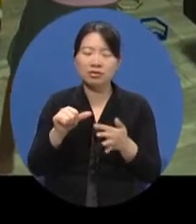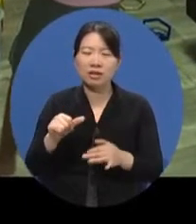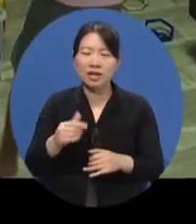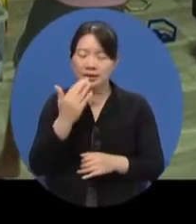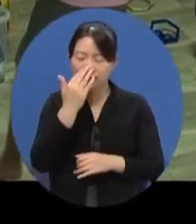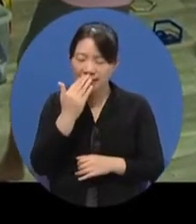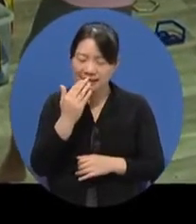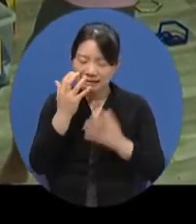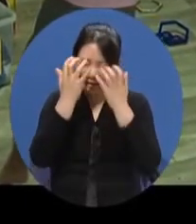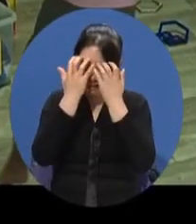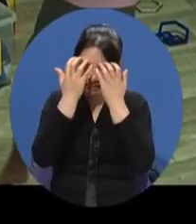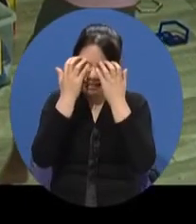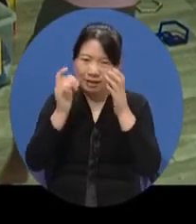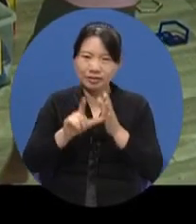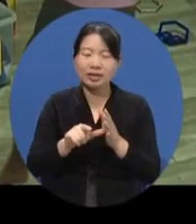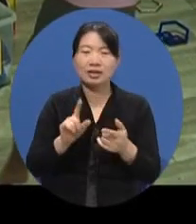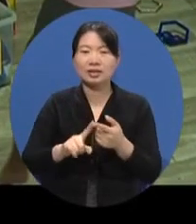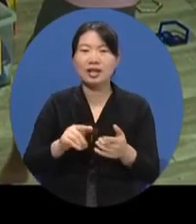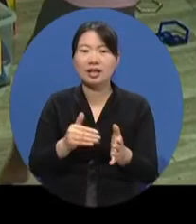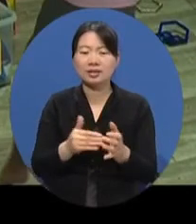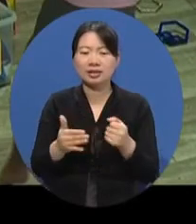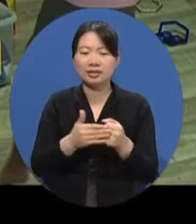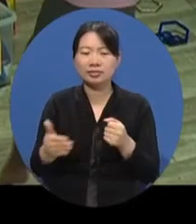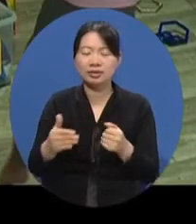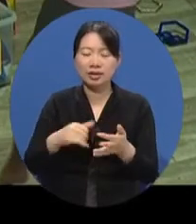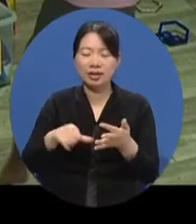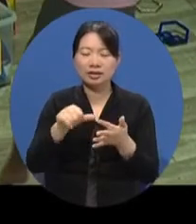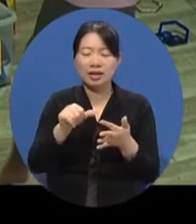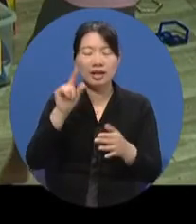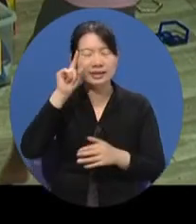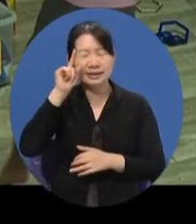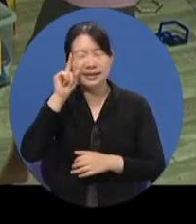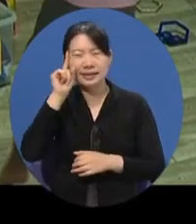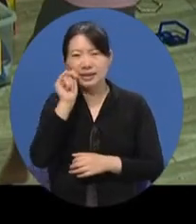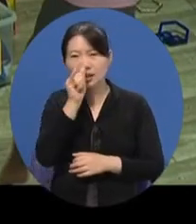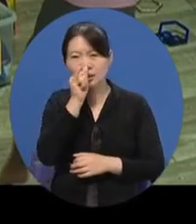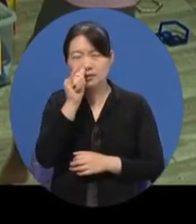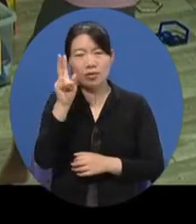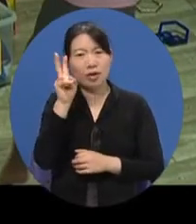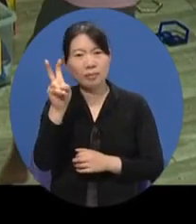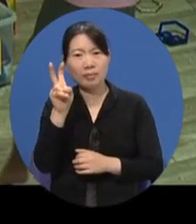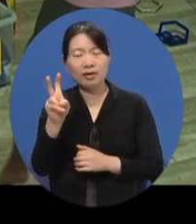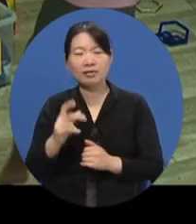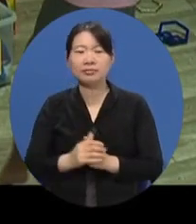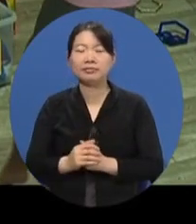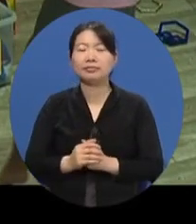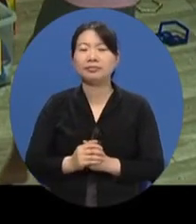순환 시대. 이런 상황들로 인해 상길이가 스트레스를 받는 걸까요?